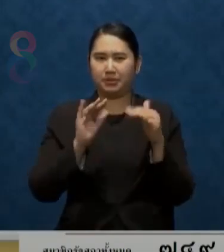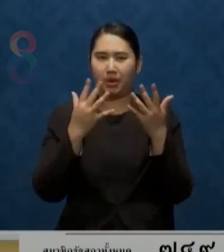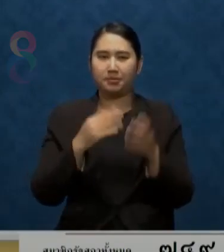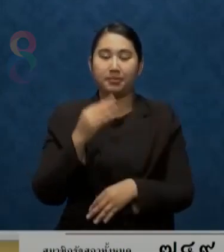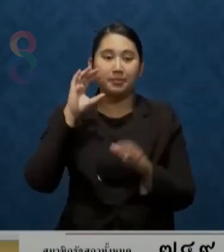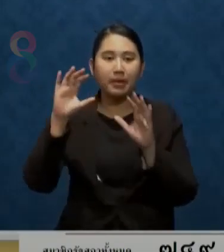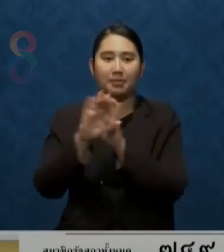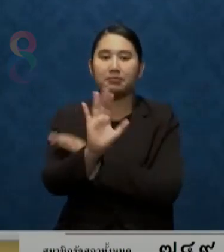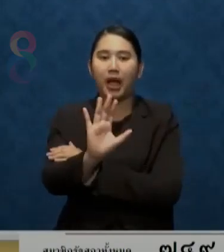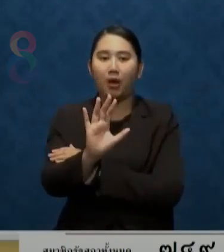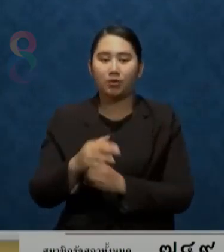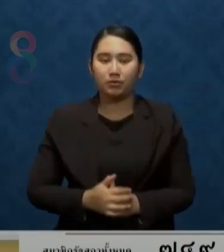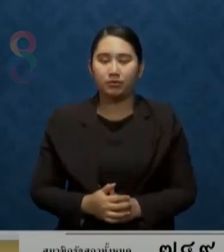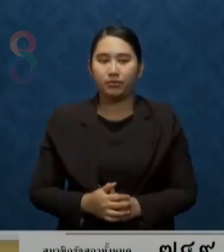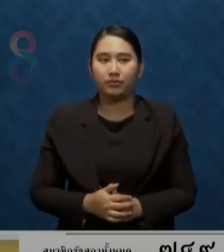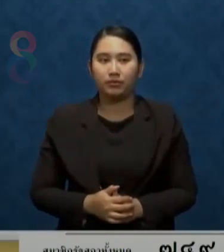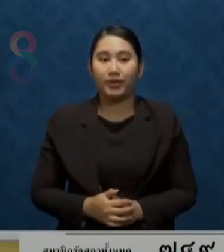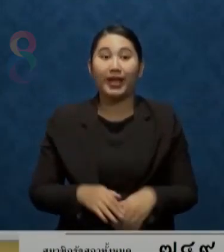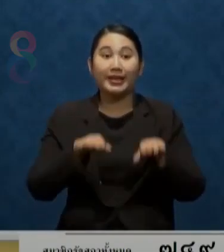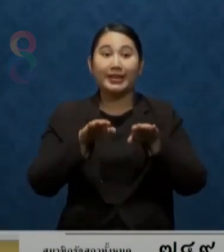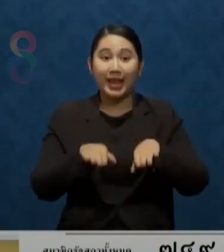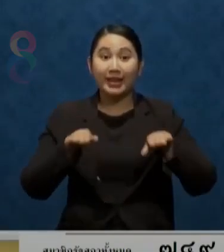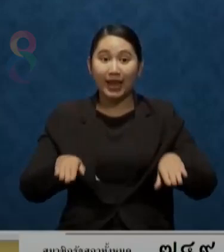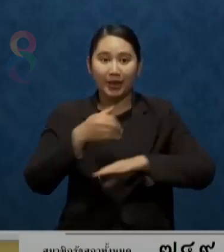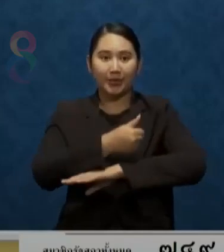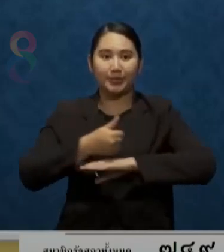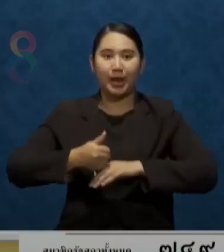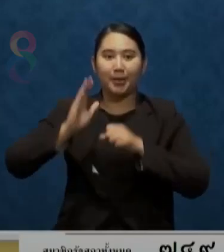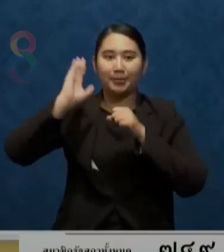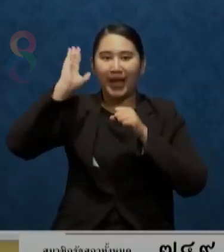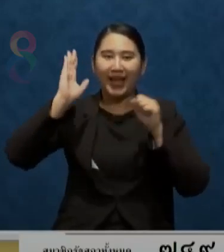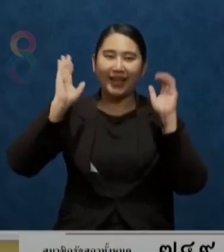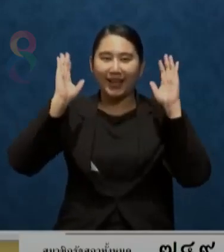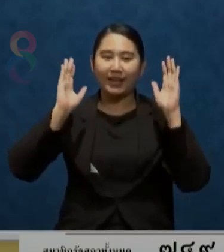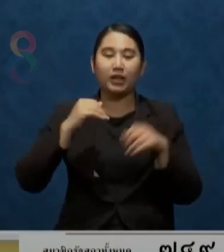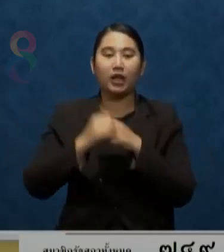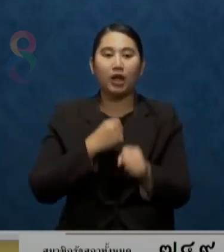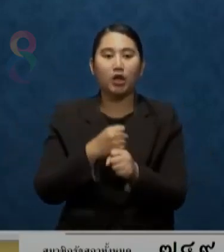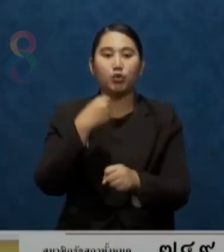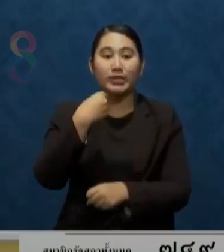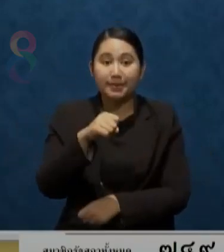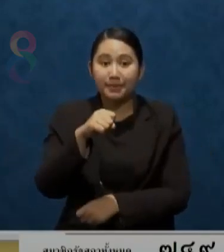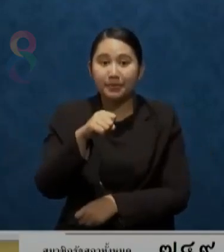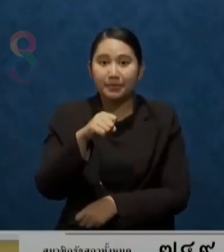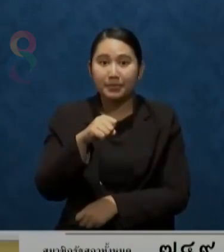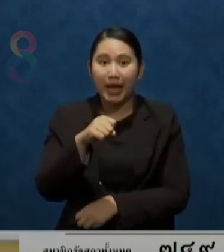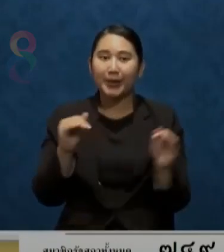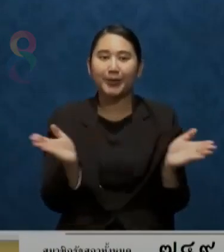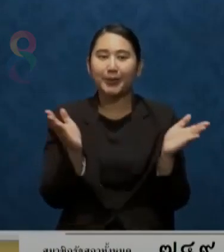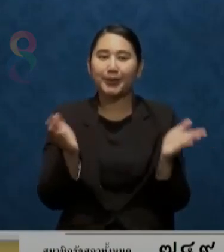เกิดขึ้นนะครับเอาเด็กมาขึ้นเวทีนะครับเชียร์อายุ10ขวบเองฮะเชียร์ท่